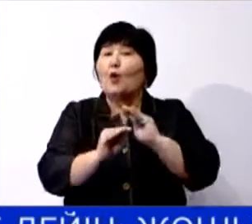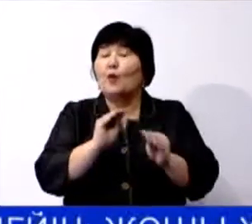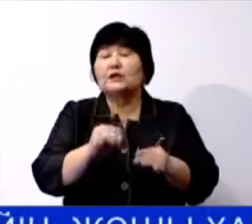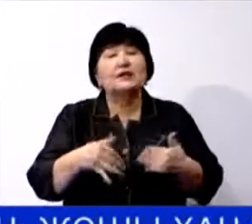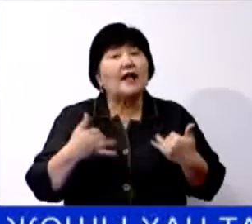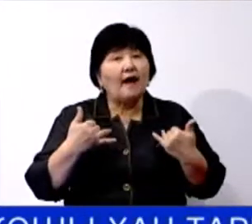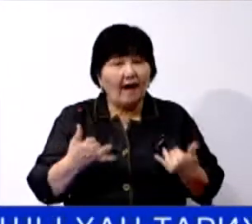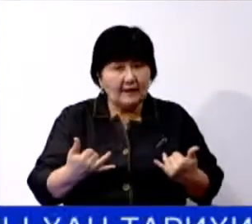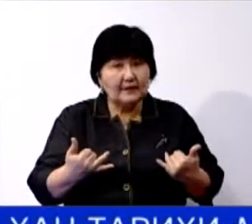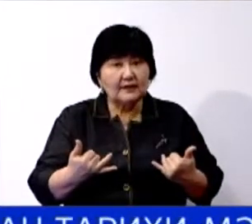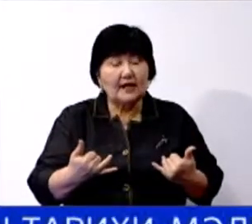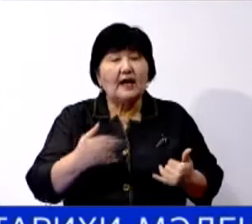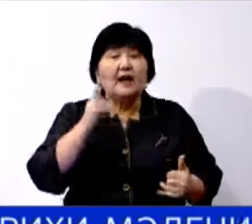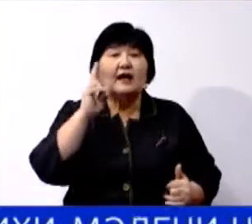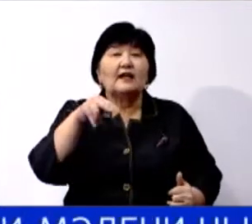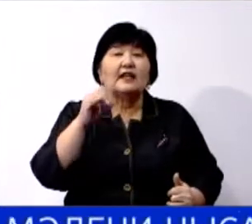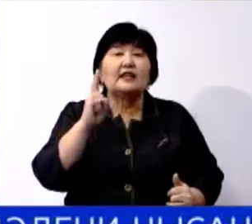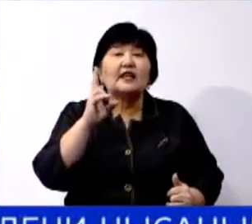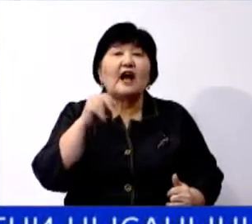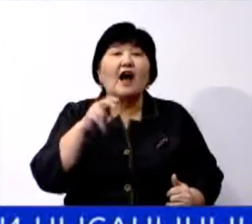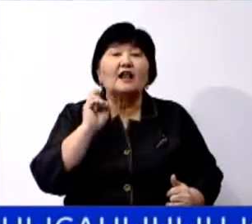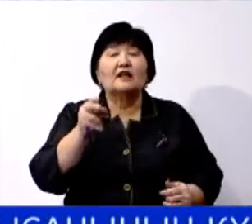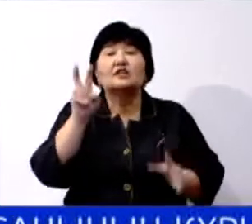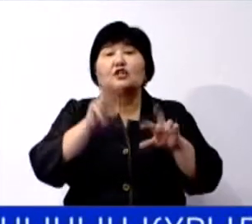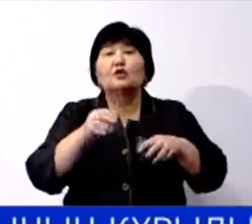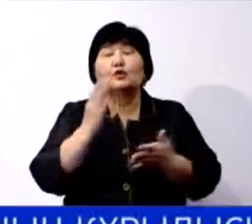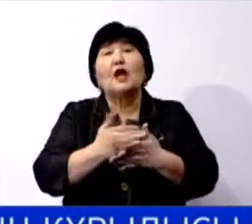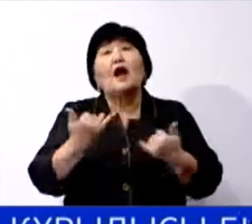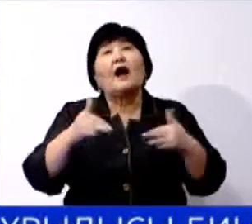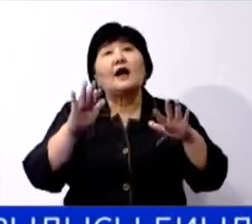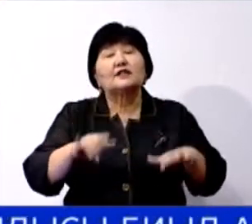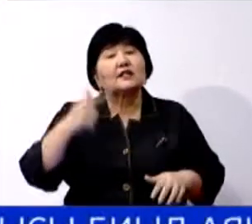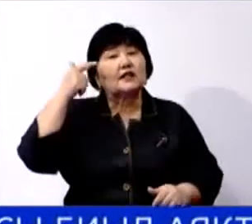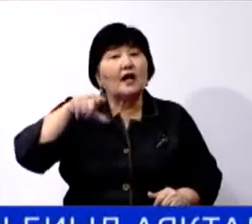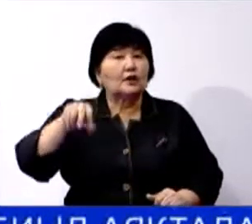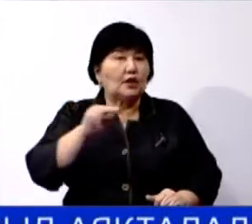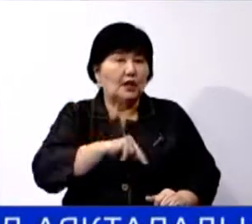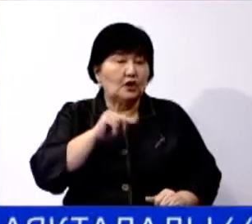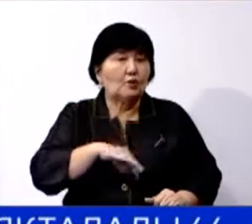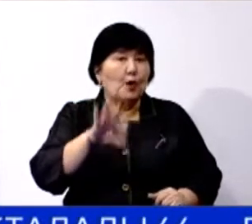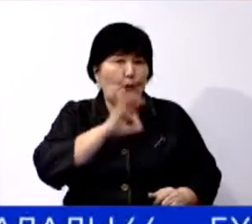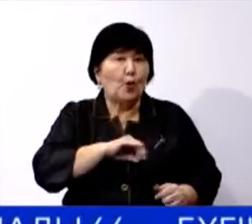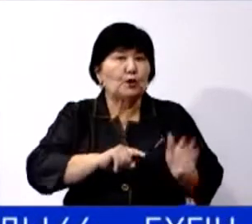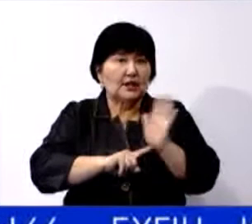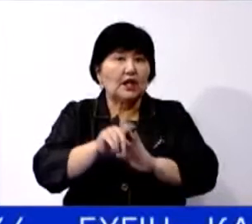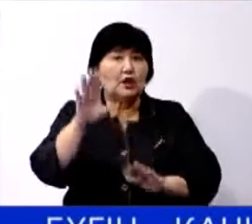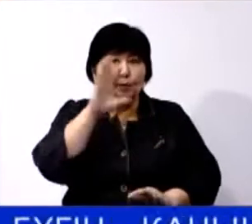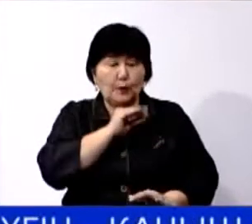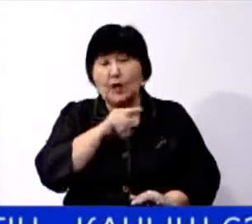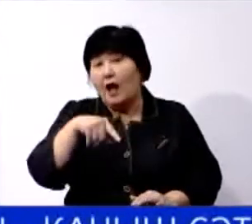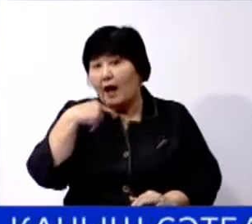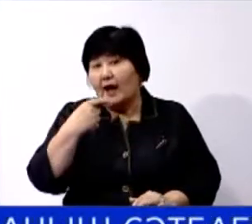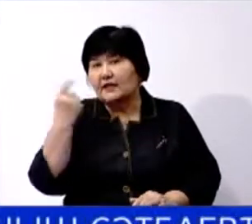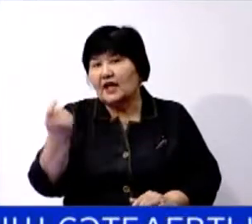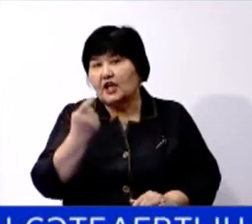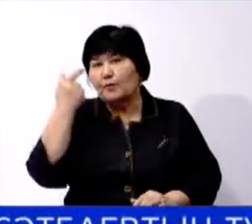қазірде клиникалық зерттеулер үстінде. Қазір жергілікті ғалымдардың еңбегі қолданысқа еніп үлгерді. Айталық